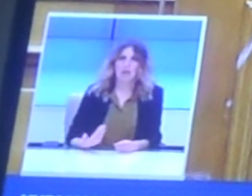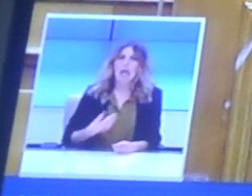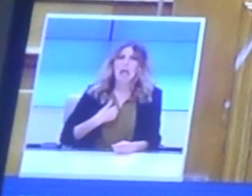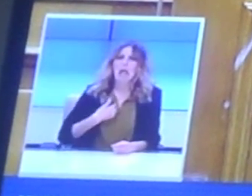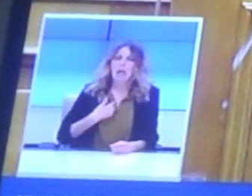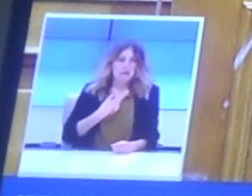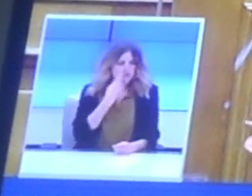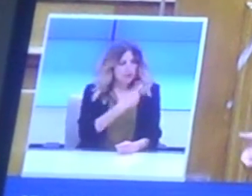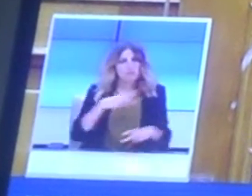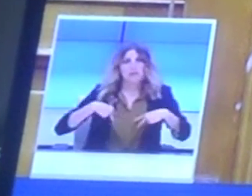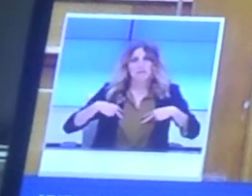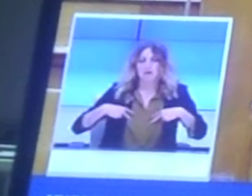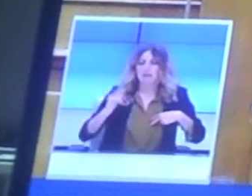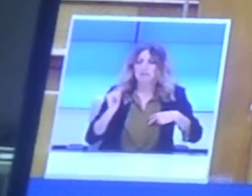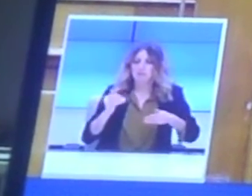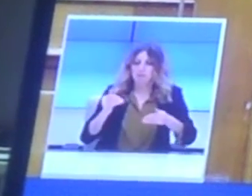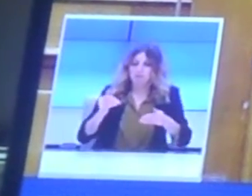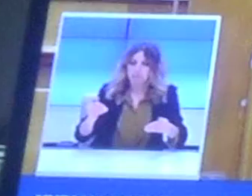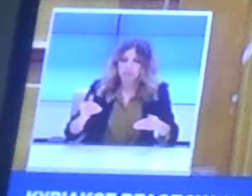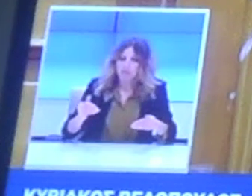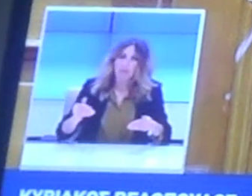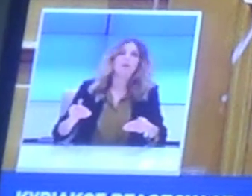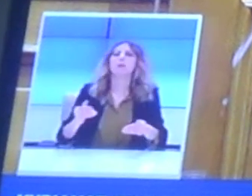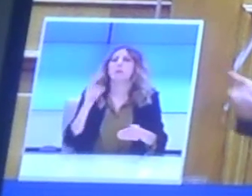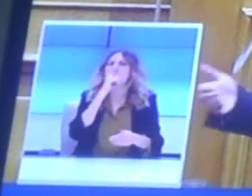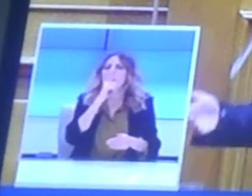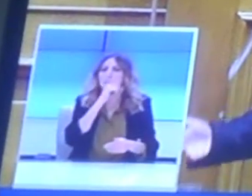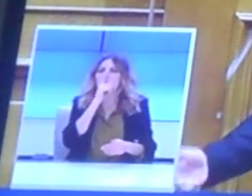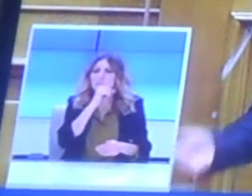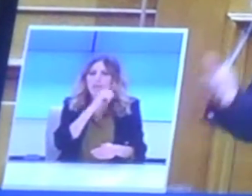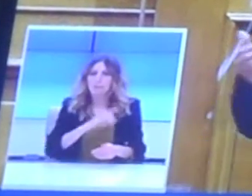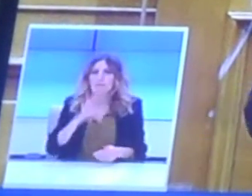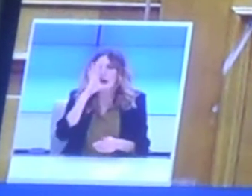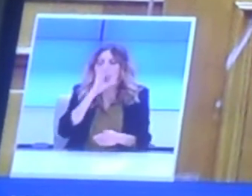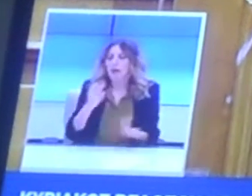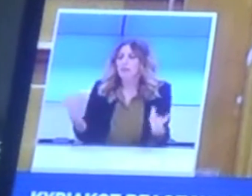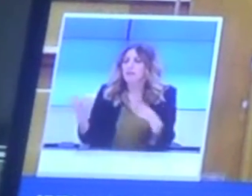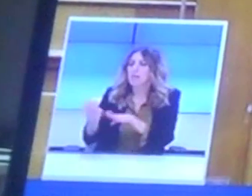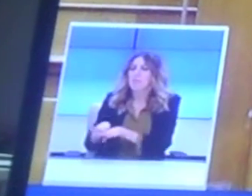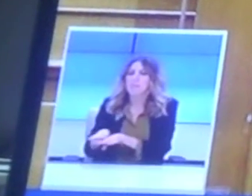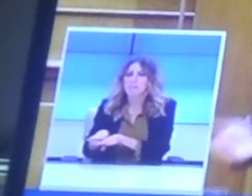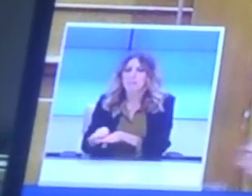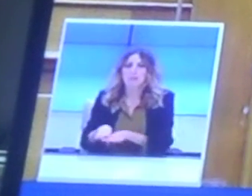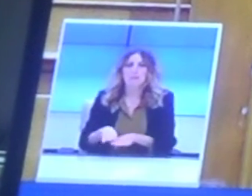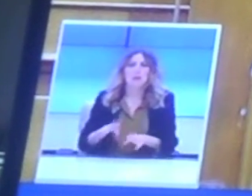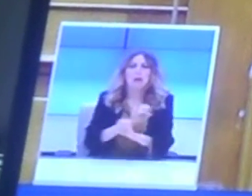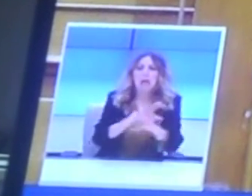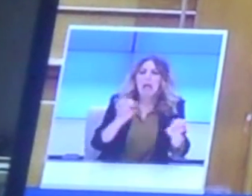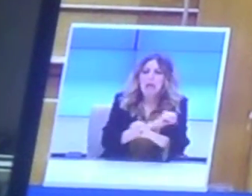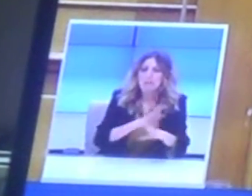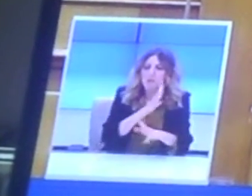αλήθειες, διάθεση επιβολής αυστηρών μέτρων χωρίς κανείς να ρωτηθεί ούτε τα κρατικά κόμματα ούτε οι